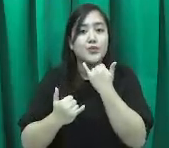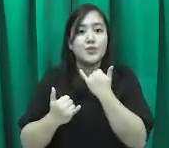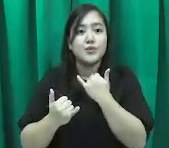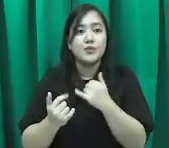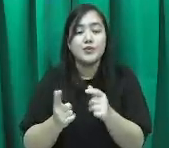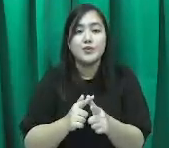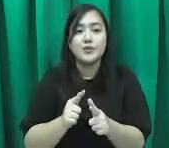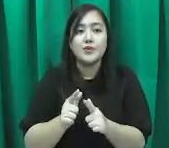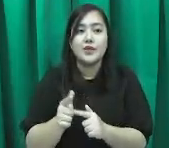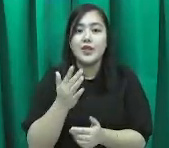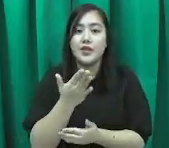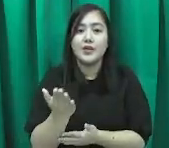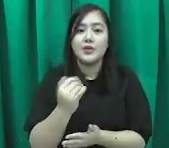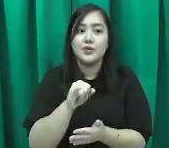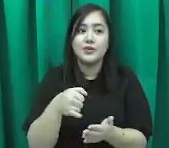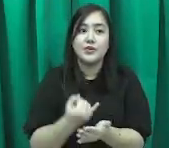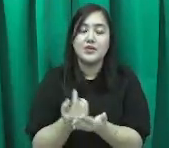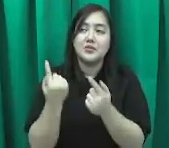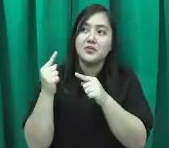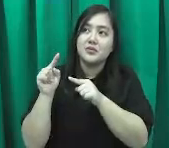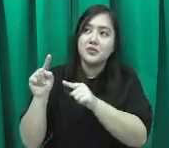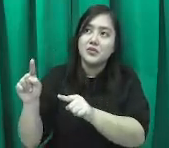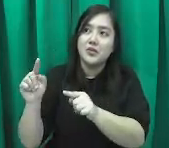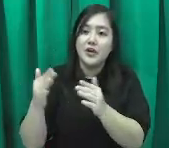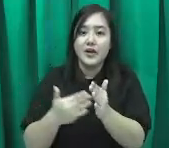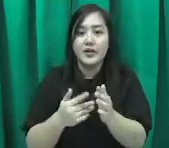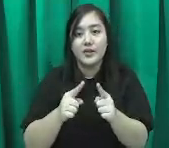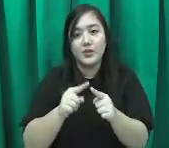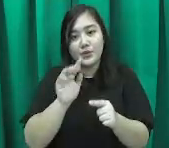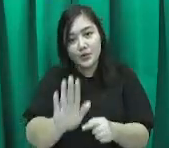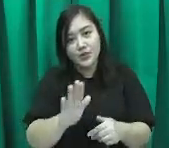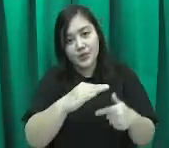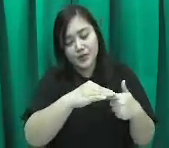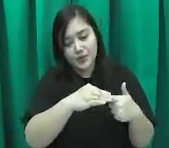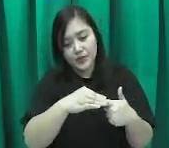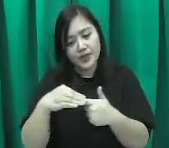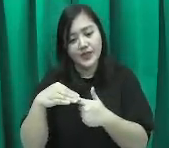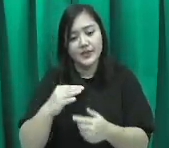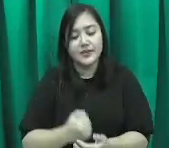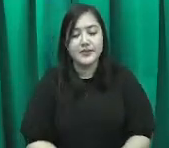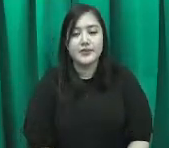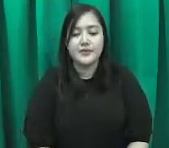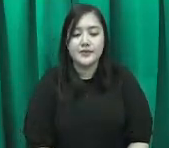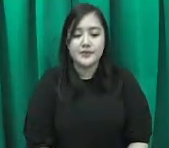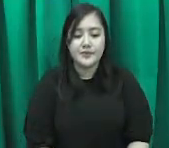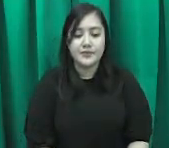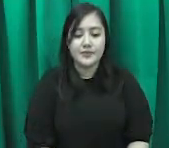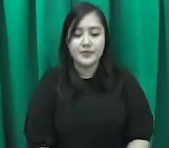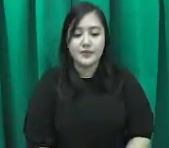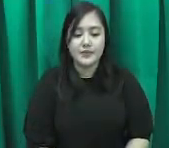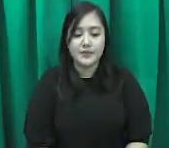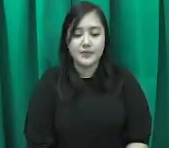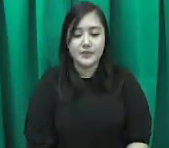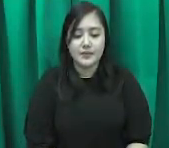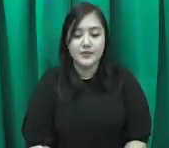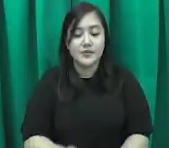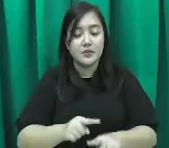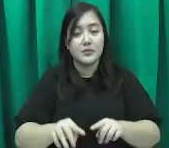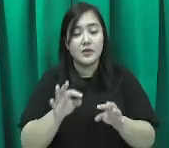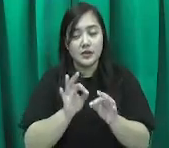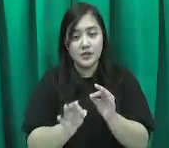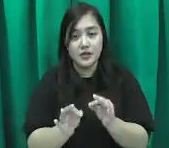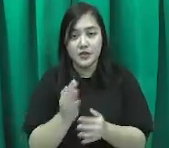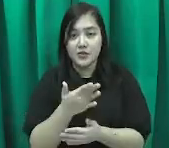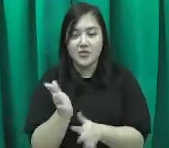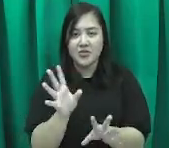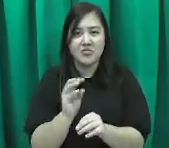titingnan, babalik ka doon. Merong kang guide eh. Ano pa, saan ba ako nagkamali? Saan ka nagkamali? Pupunta ka doon sa plano nyo. Pero kung wala kang plano,